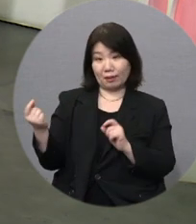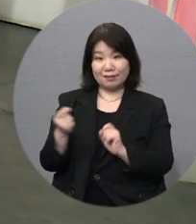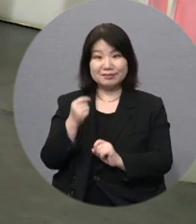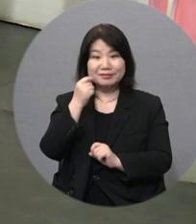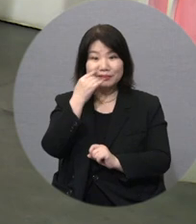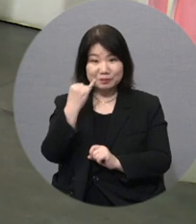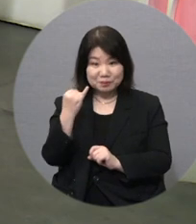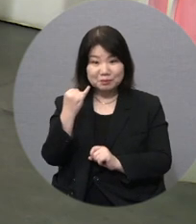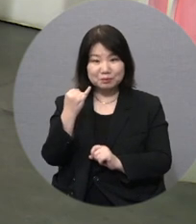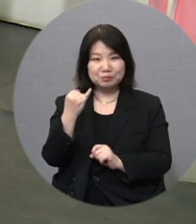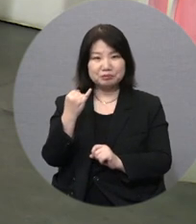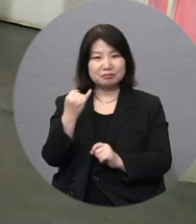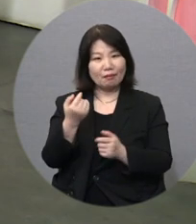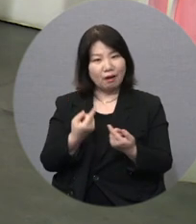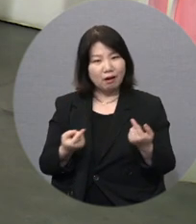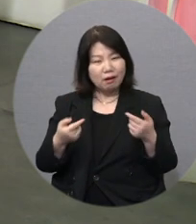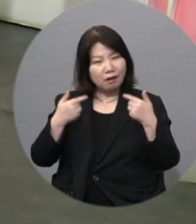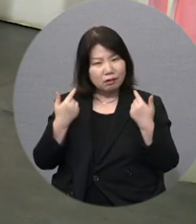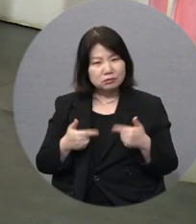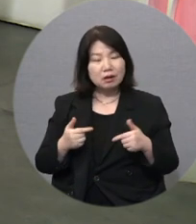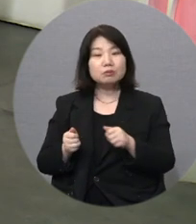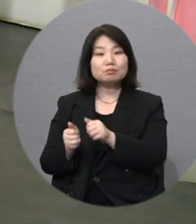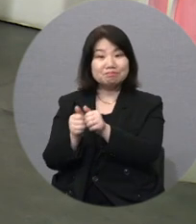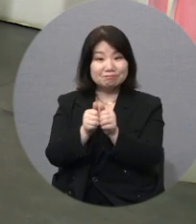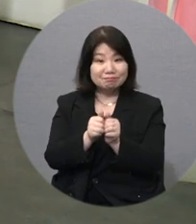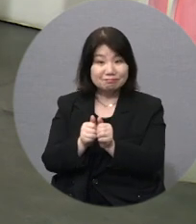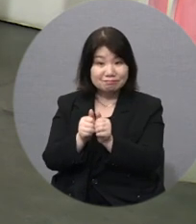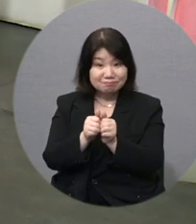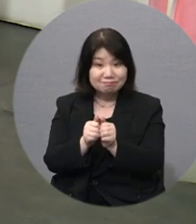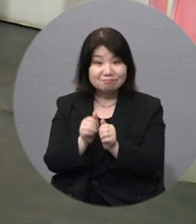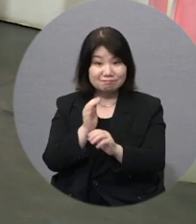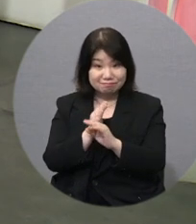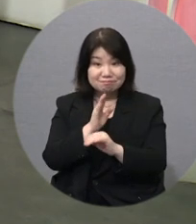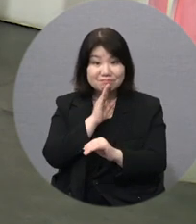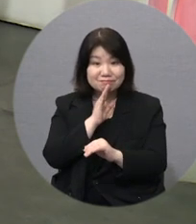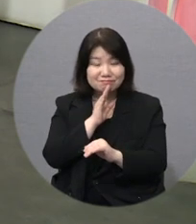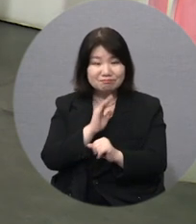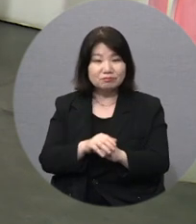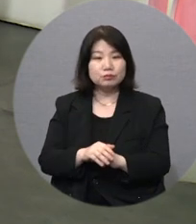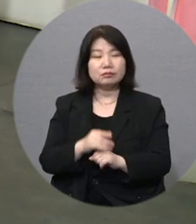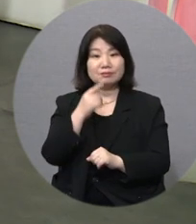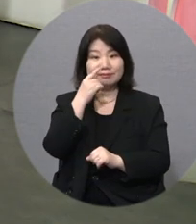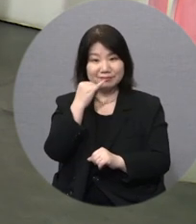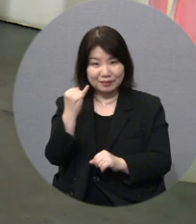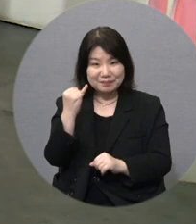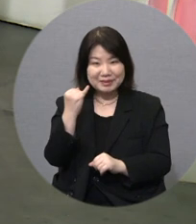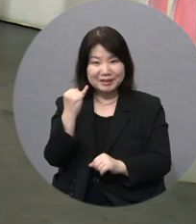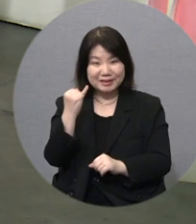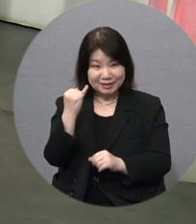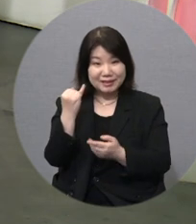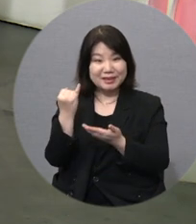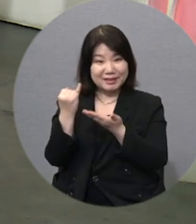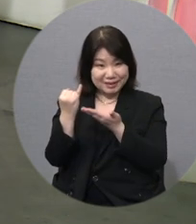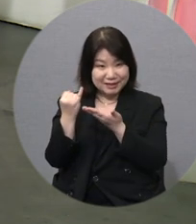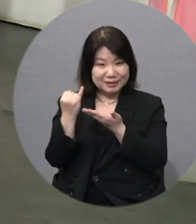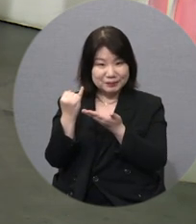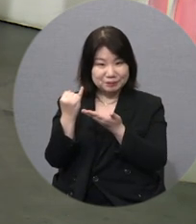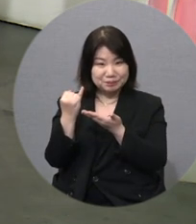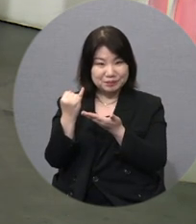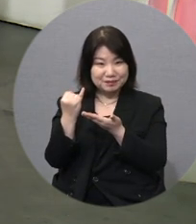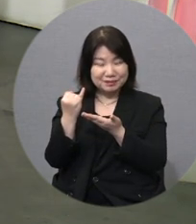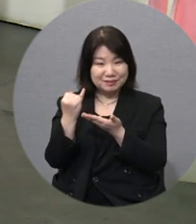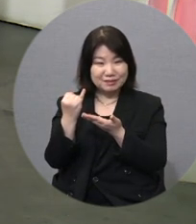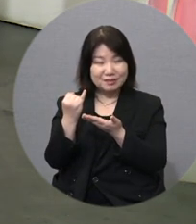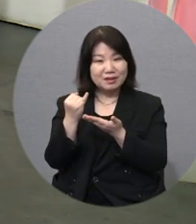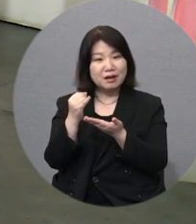어머님이 항상 이렇게 같이 다니잖아요네 우리 엄마한테 어 이렇게 하고